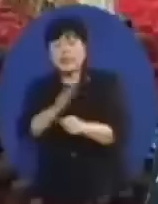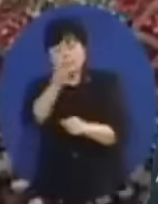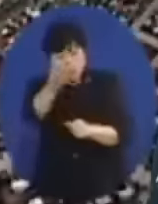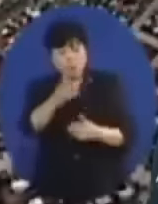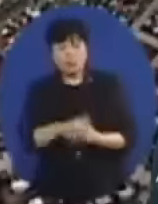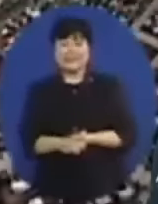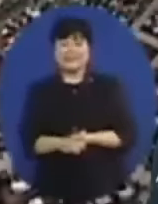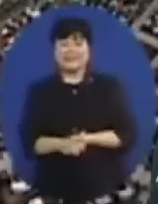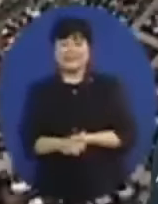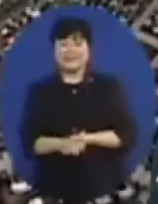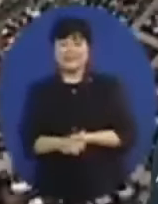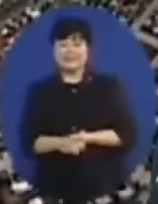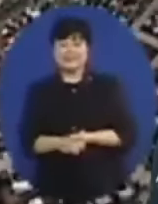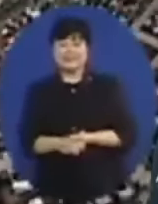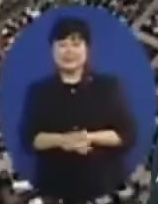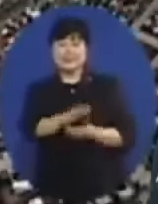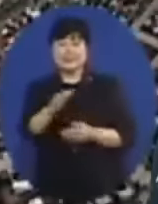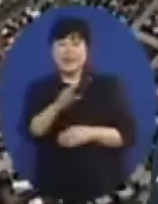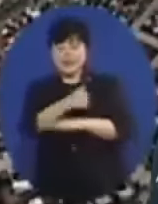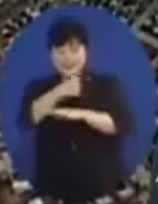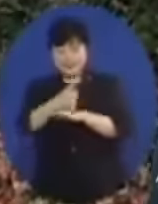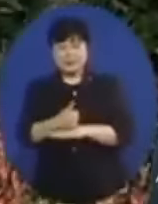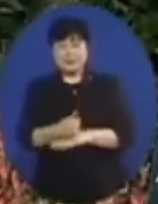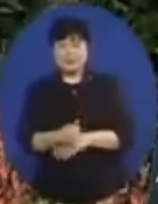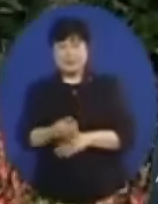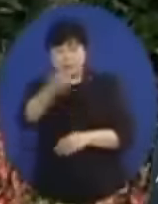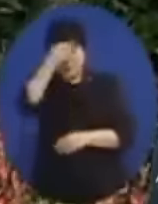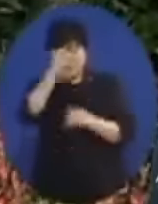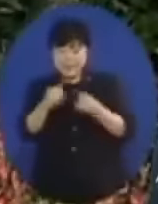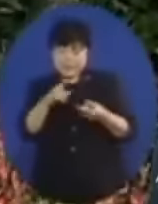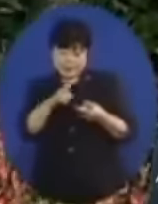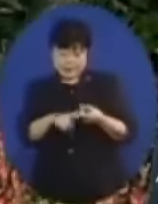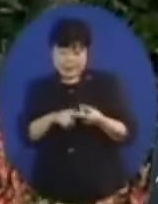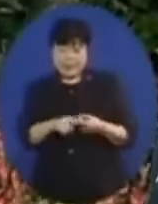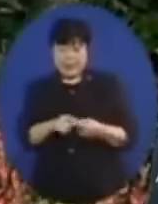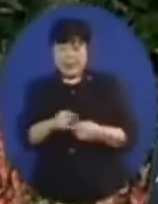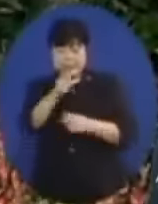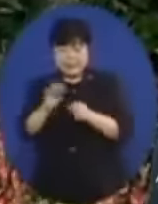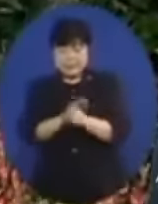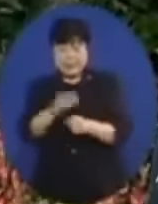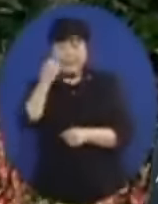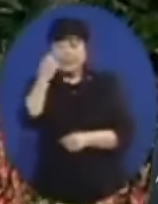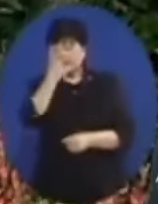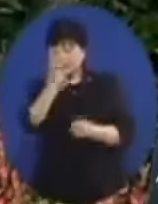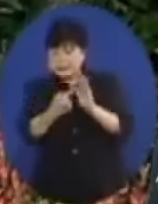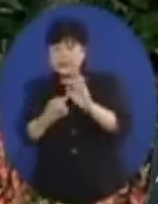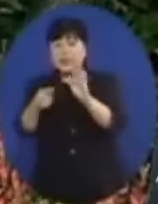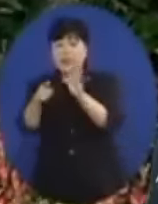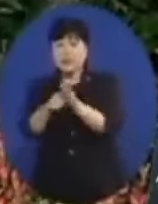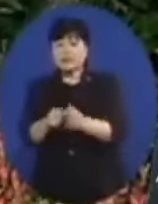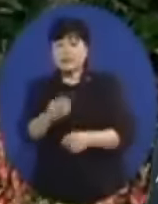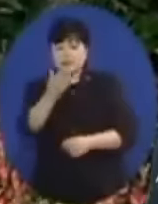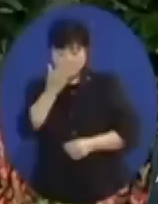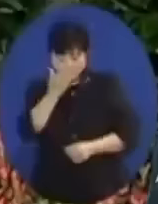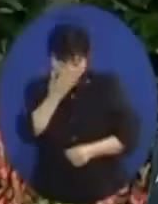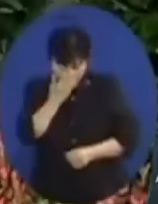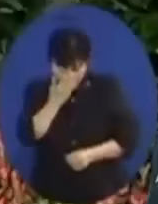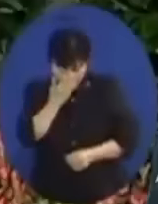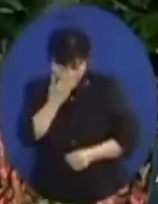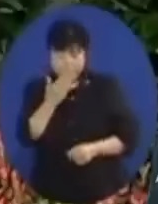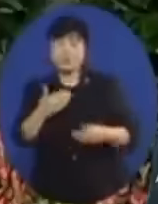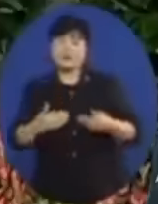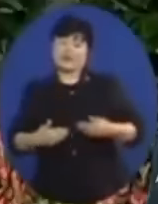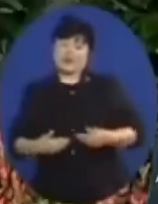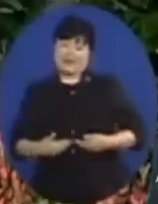것입니다. 우리가 그리스도인으로서 하나님의 사랑을 증가하기 위해서는 무엇보다도 먼저 겸손한 자세를 지녀야